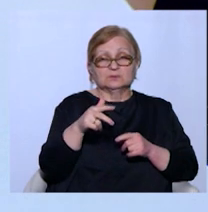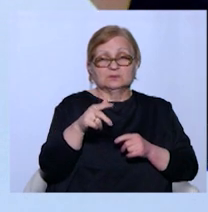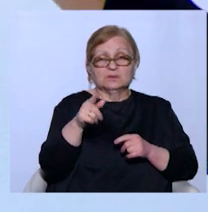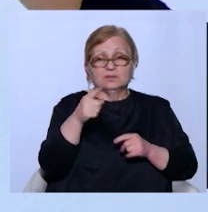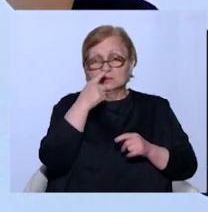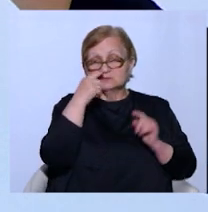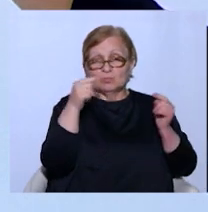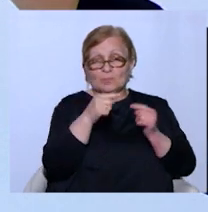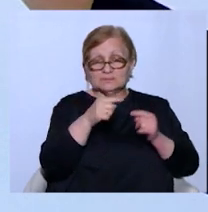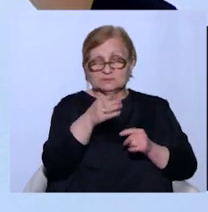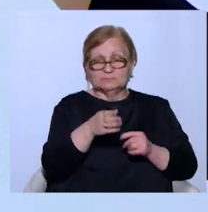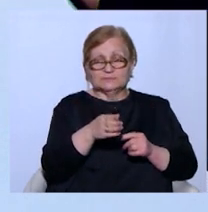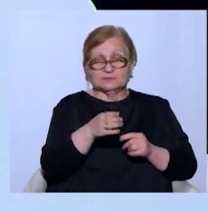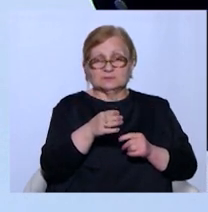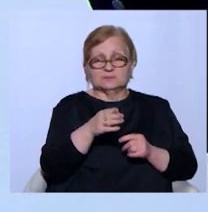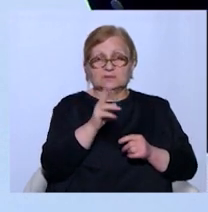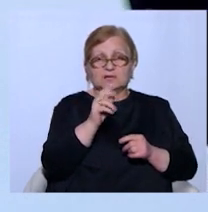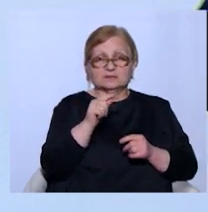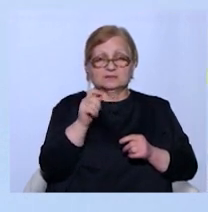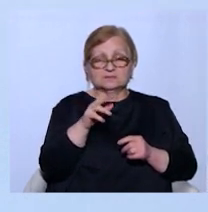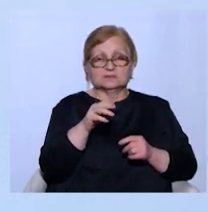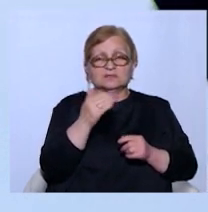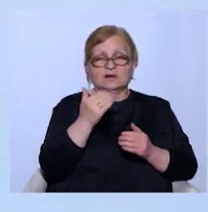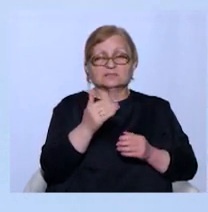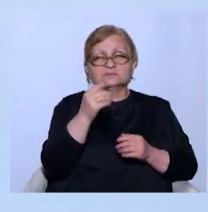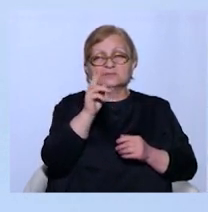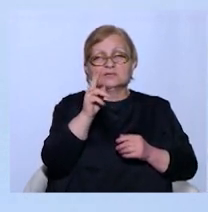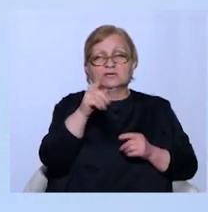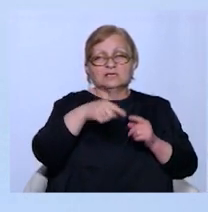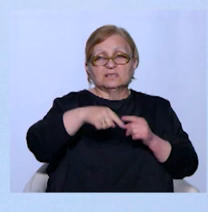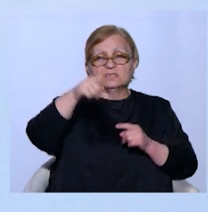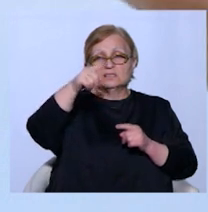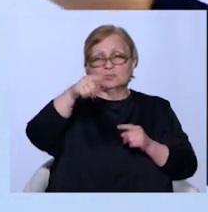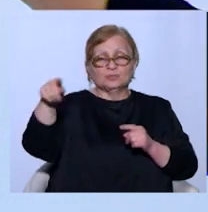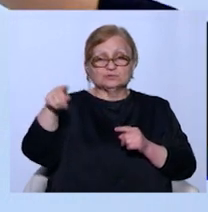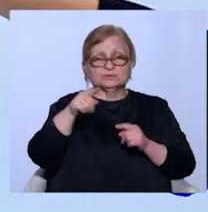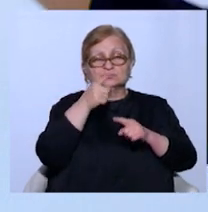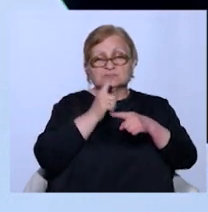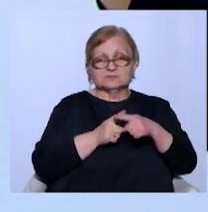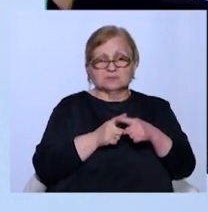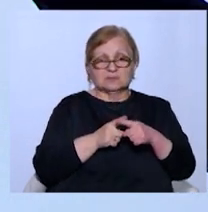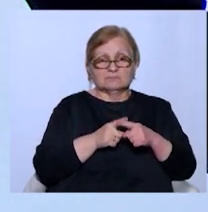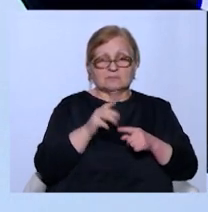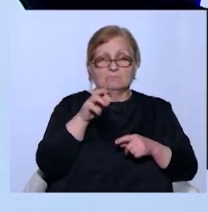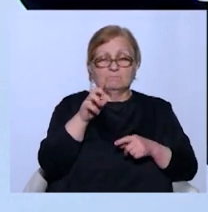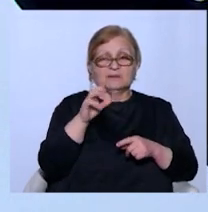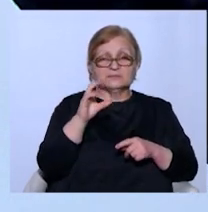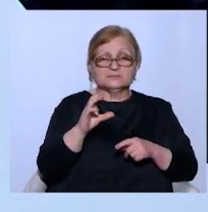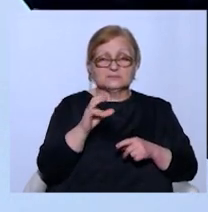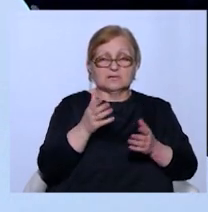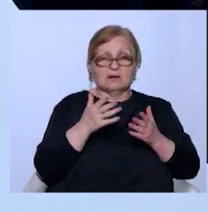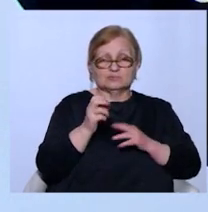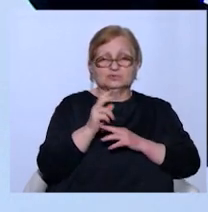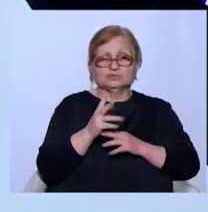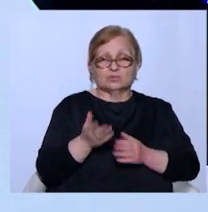30 გრადუსიანი კუთხის მოპირდაპირე კათეტი არის ჰიპოტენუზის ნახევარი. ეს არის კათეტი, ეს ჰიპოტენუზა. ესე იგი BC გამოდის